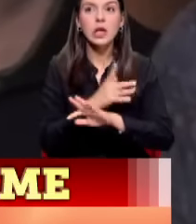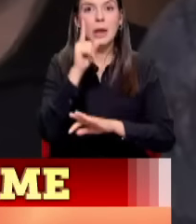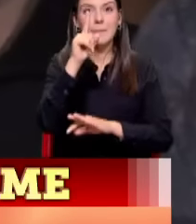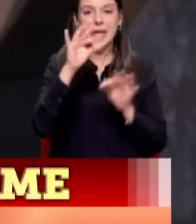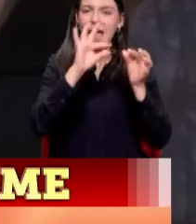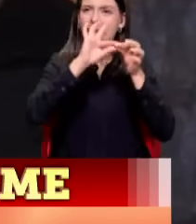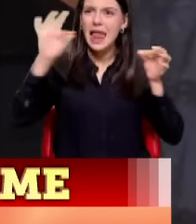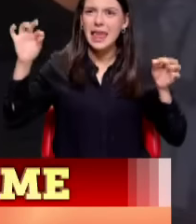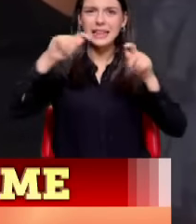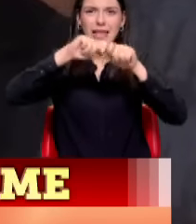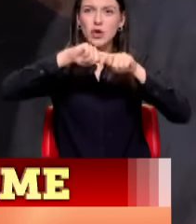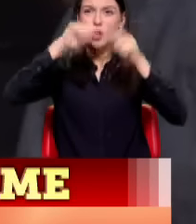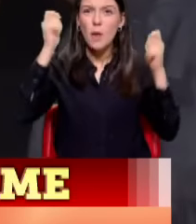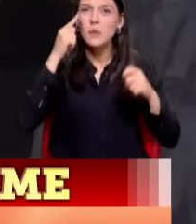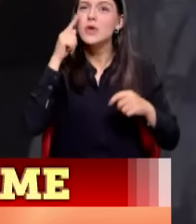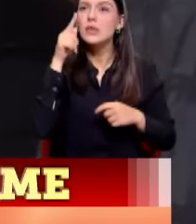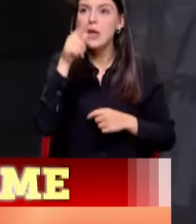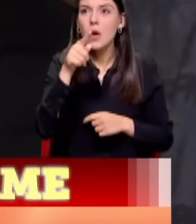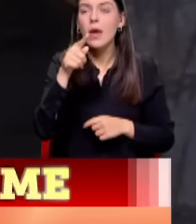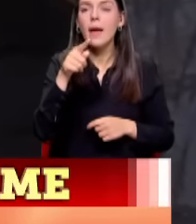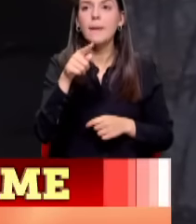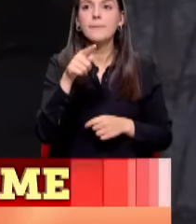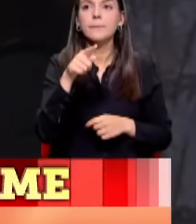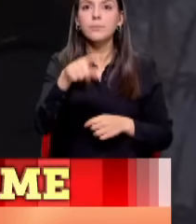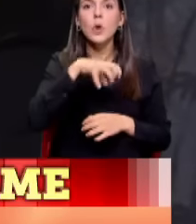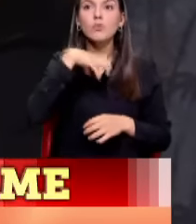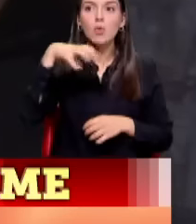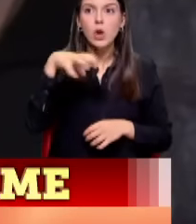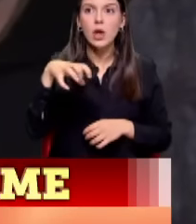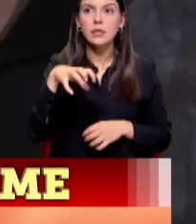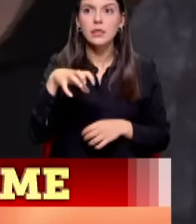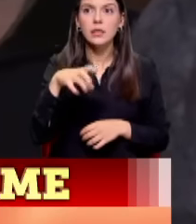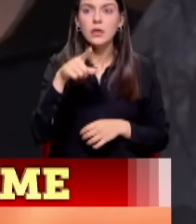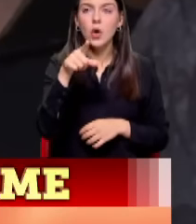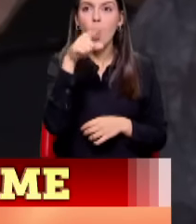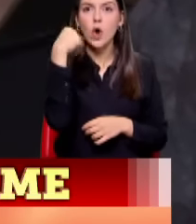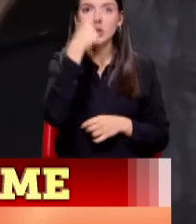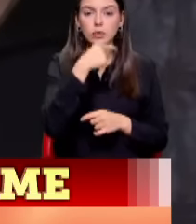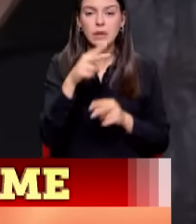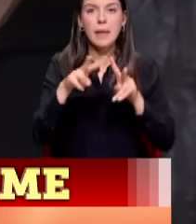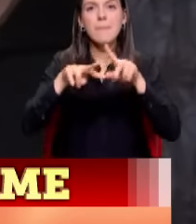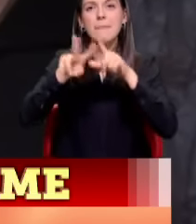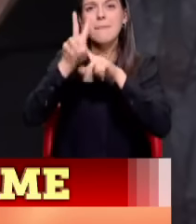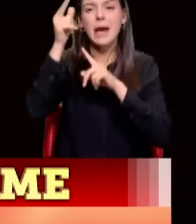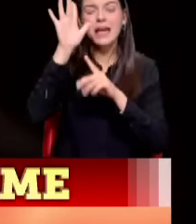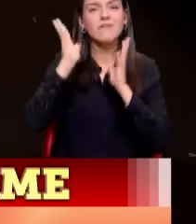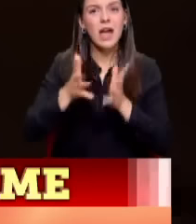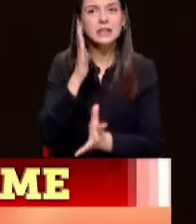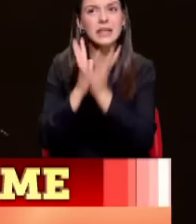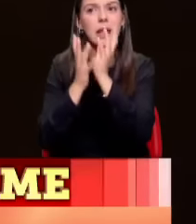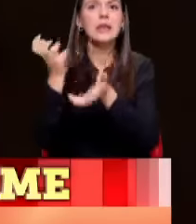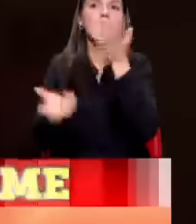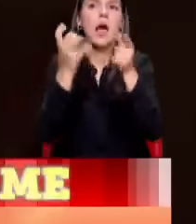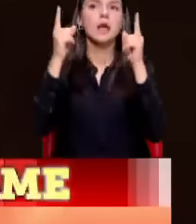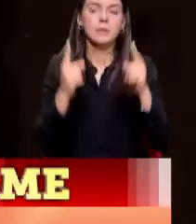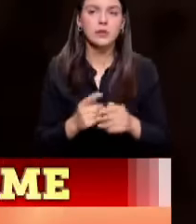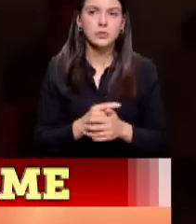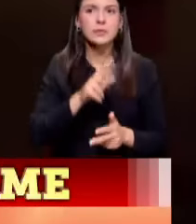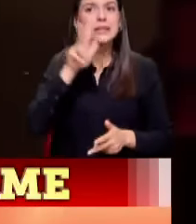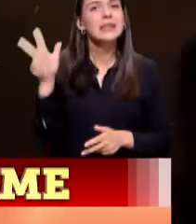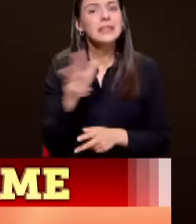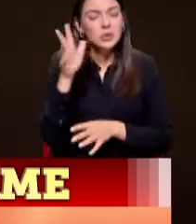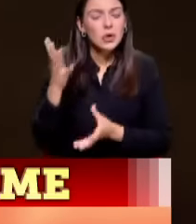elektrik telinin kopması neticesinde bölgedeki ağırlıklı makilikten oluşan ormanlık alanda yangın meydana geldi. Şiddetli rüzgarın hızla